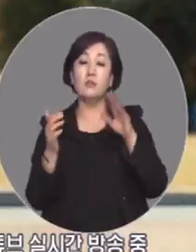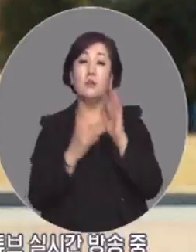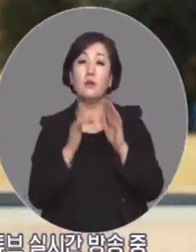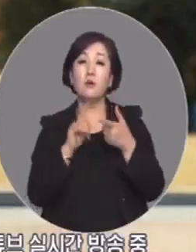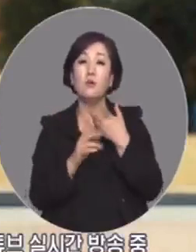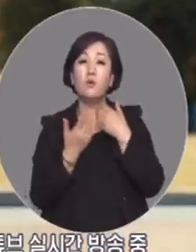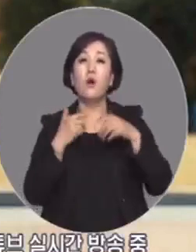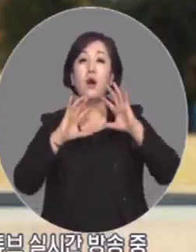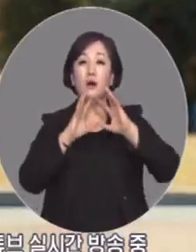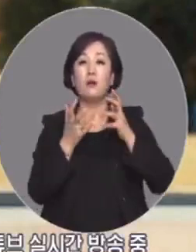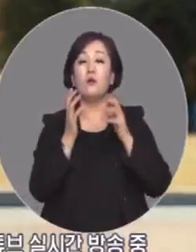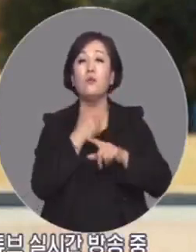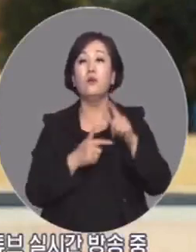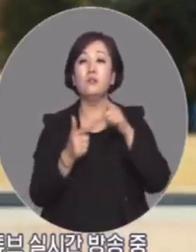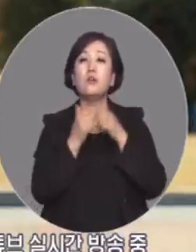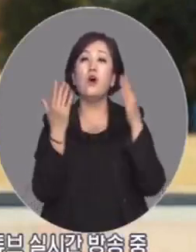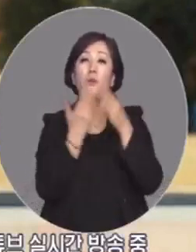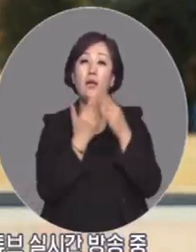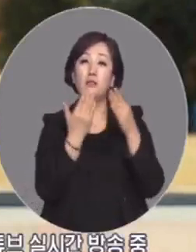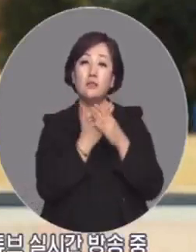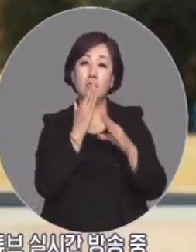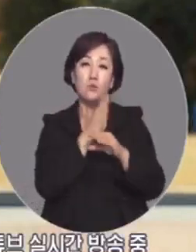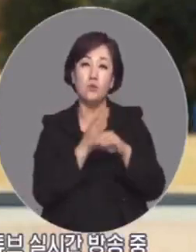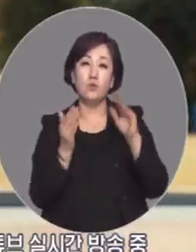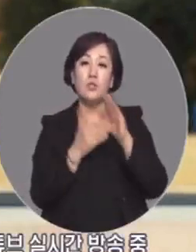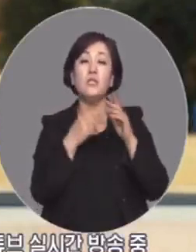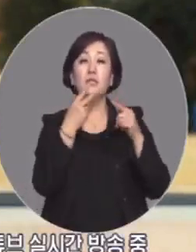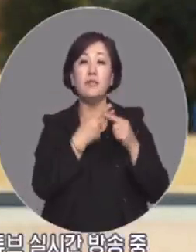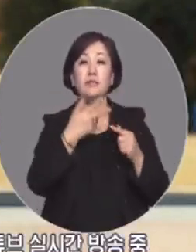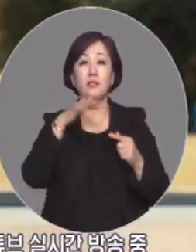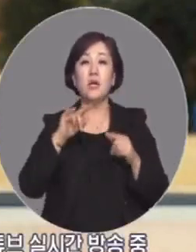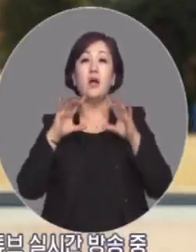규모가 하루가 다르게 성장하고 있는 2차 전지 산업이